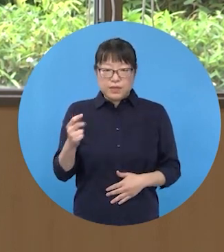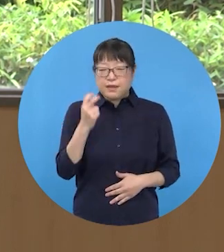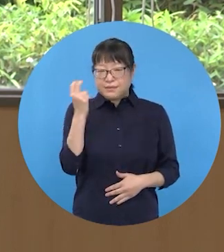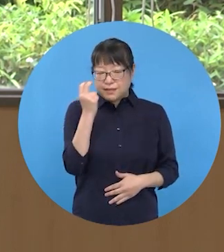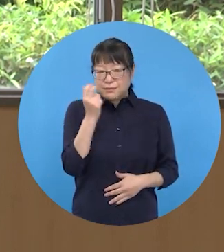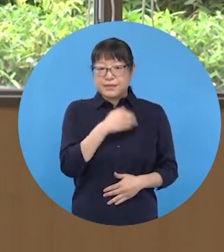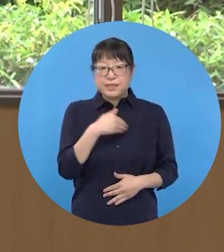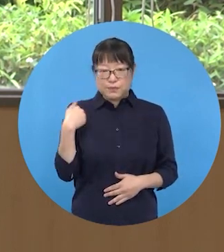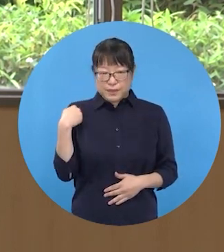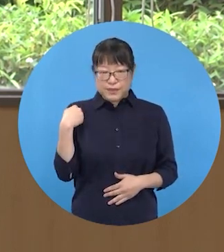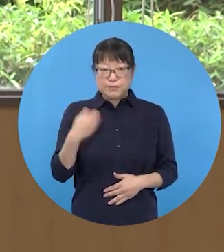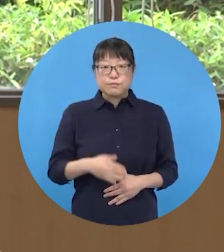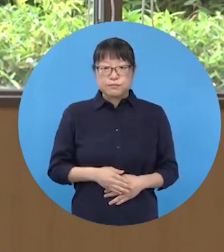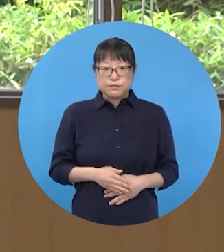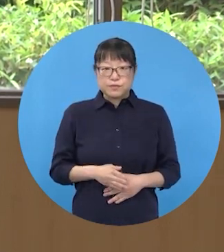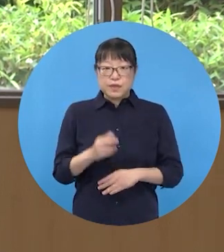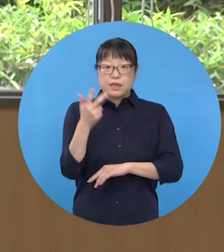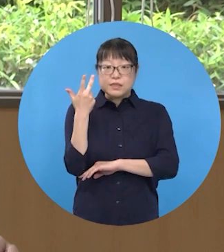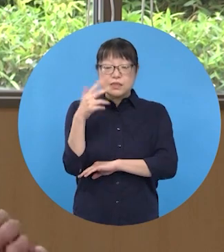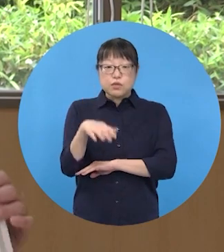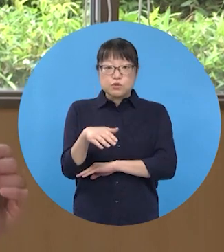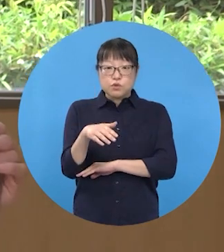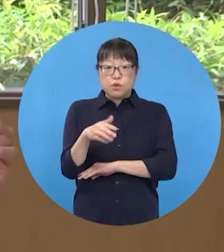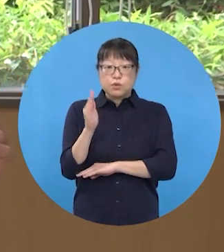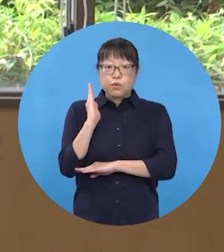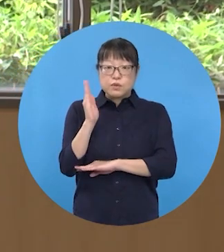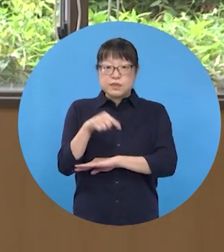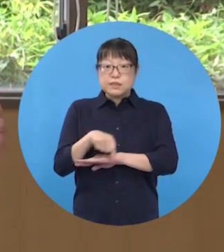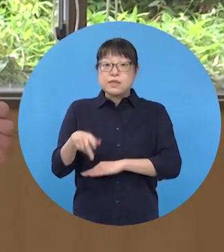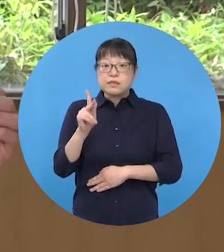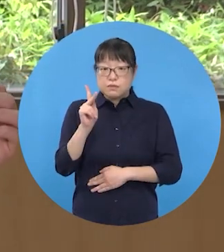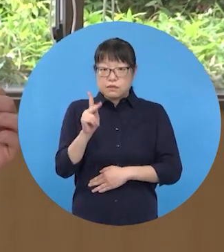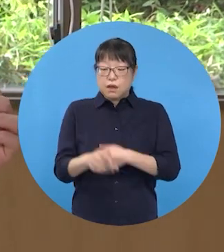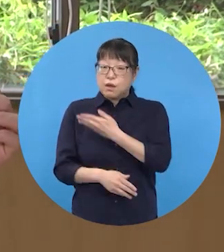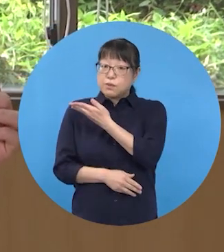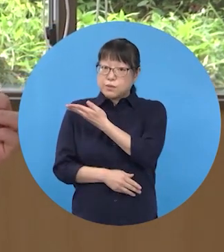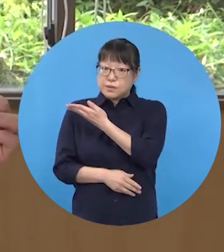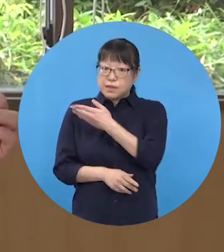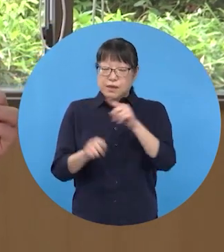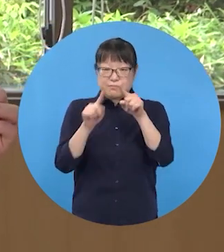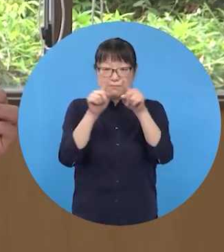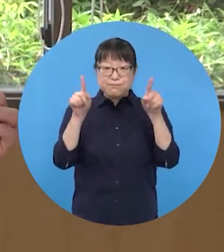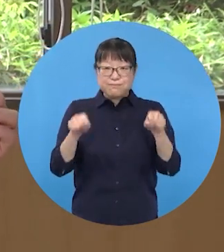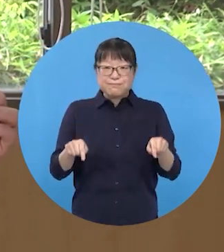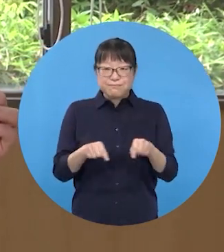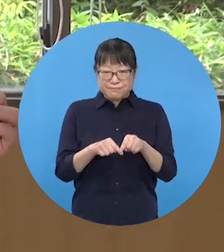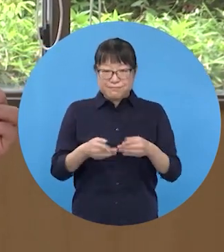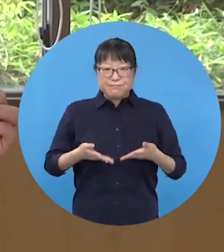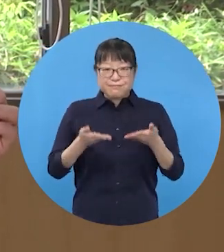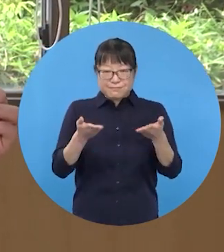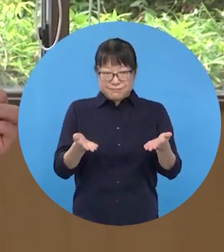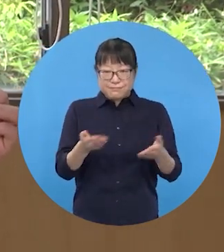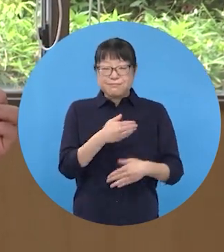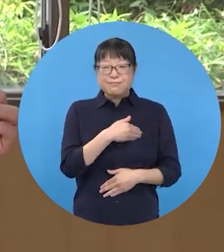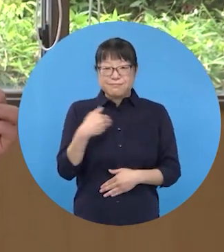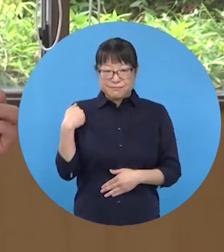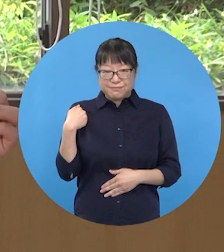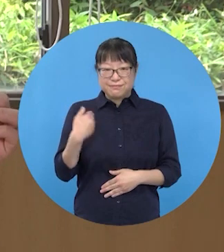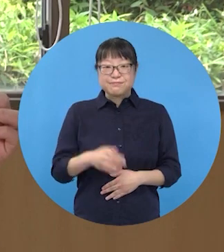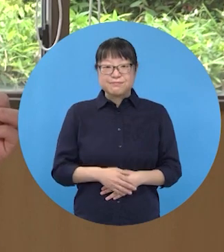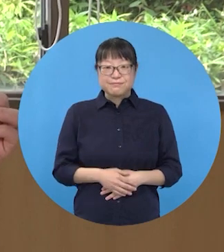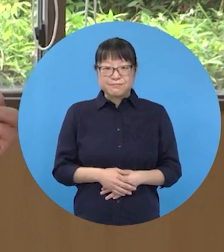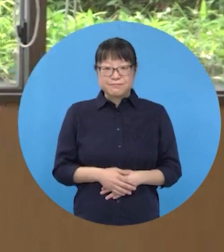ご確認ください。また市役所3階政策課でこのようなチラシを置いておりますので、合わせてご確認